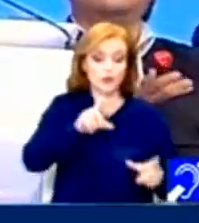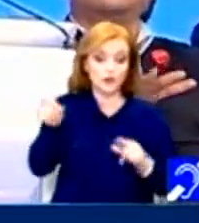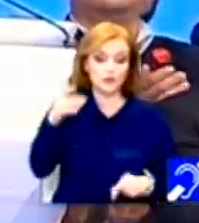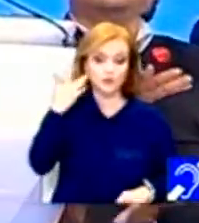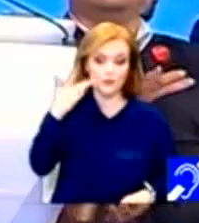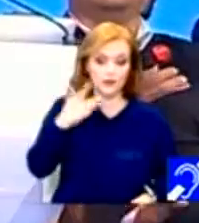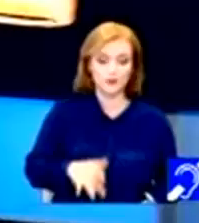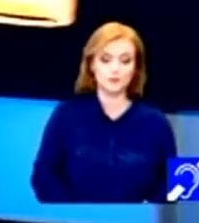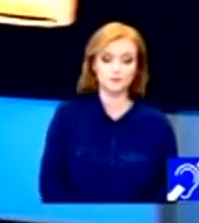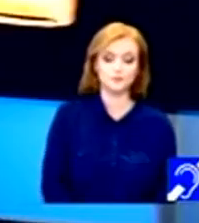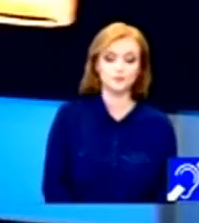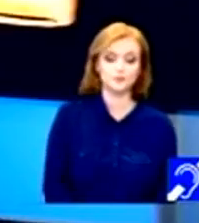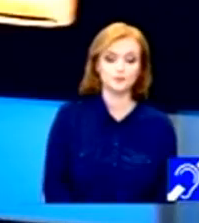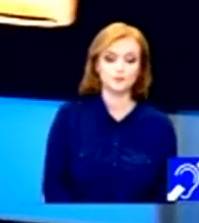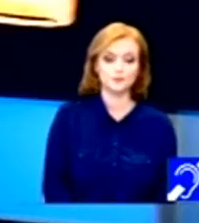Americii.